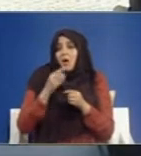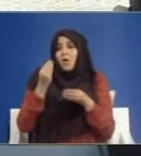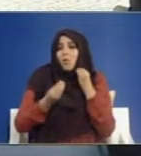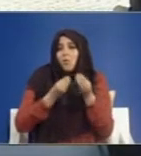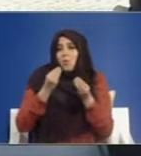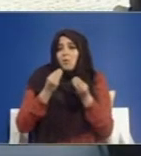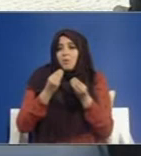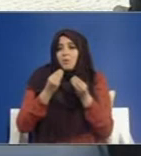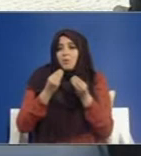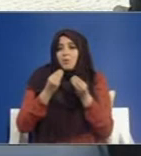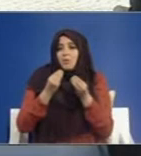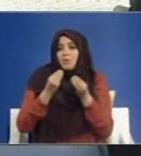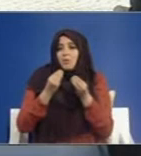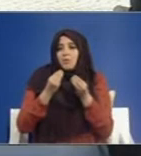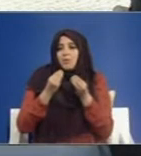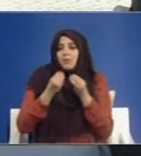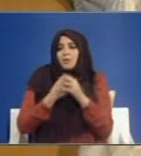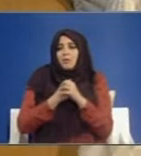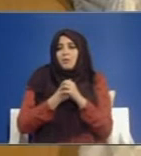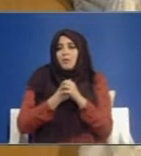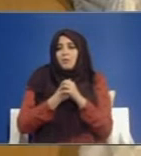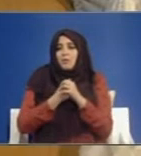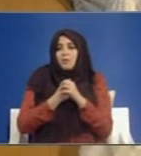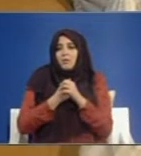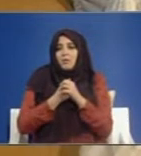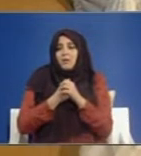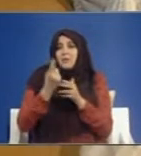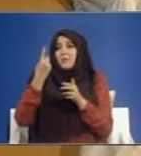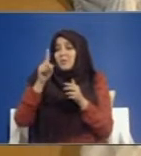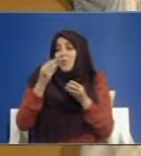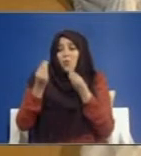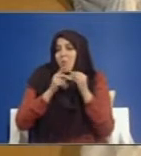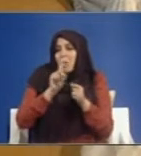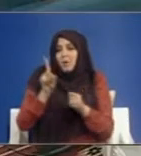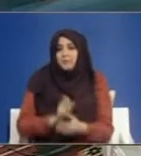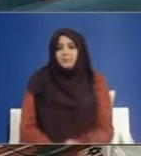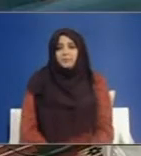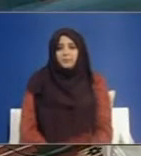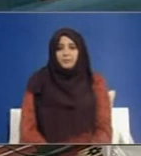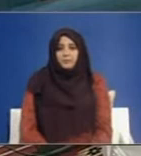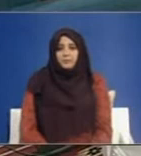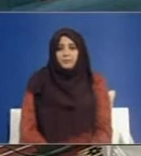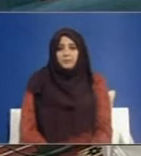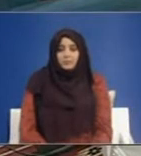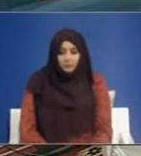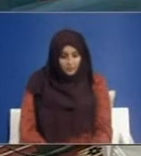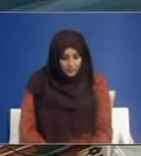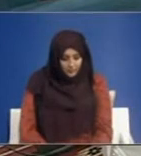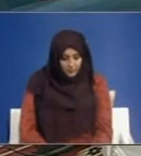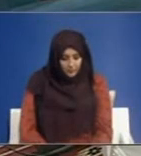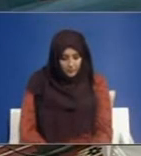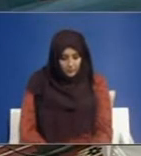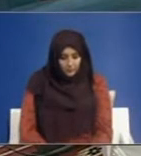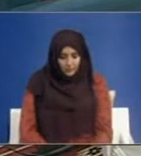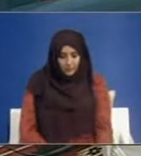فهمتيني شو حاجة نفسهم أسكه هذا هو من هل صحيح؟ هل هذا هو يعني الذي بالله صحيح أم لا؟ أم لا؟ نجاوبك إن شاء الله. الله